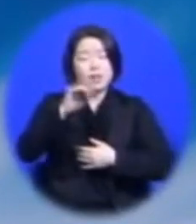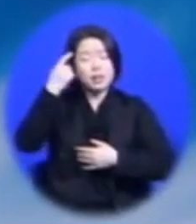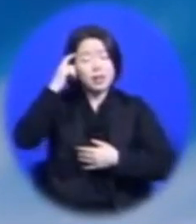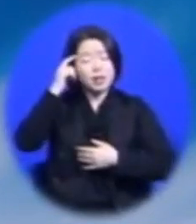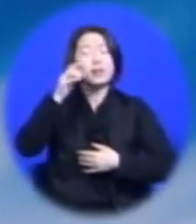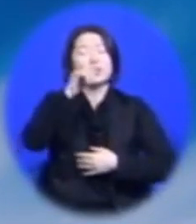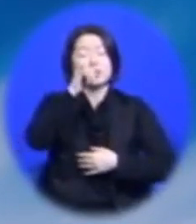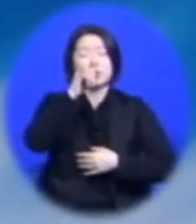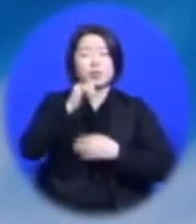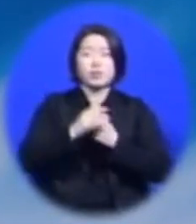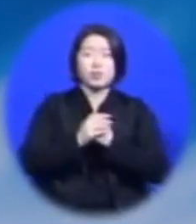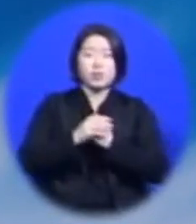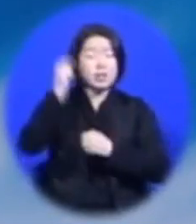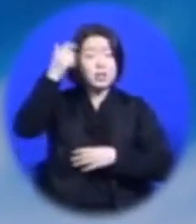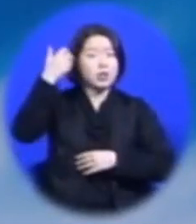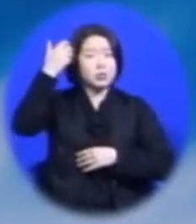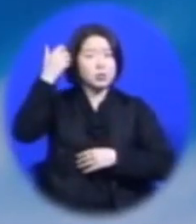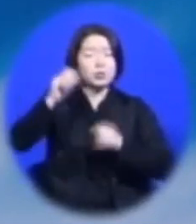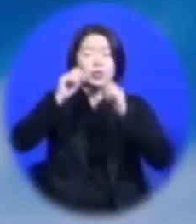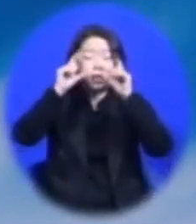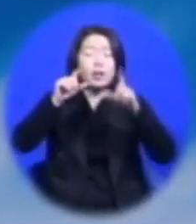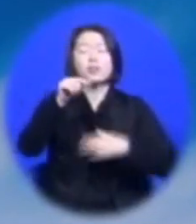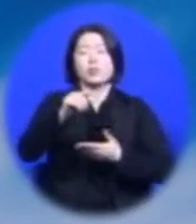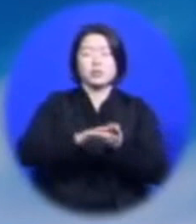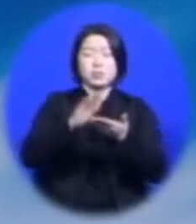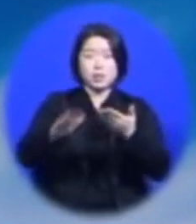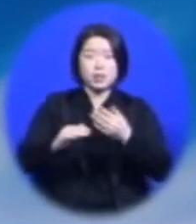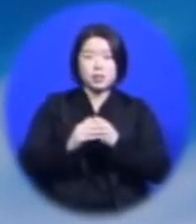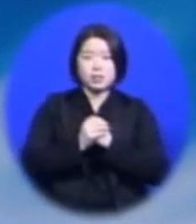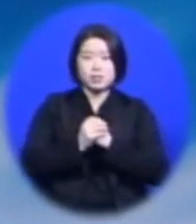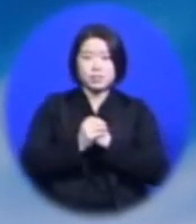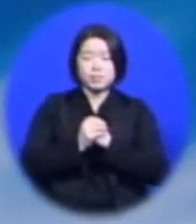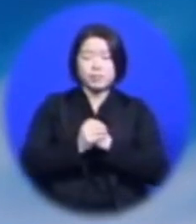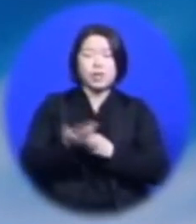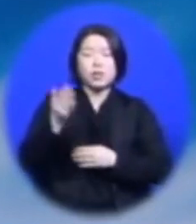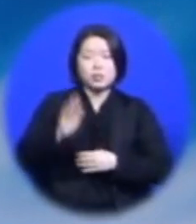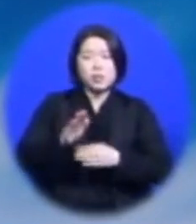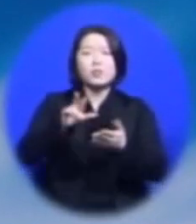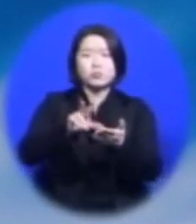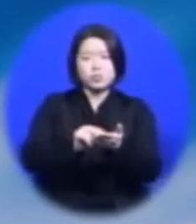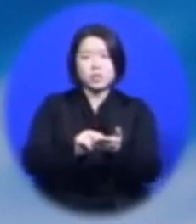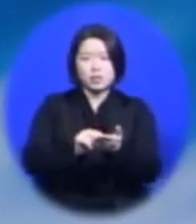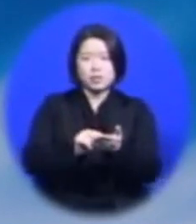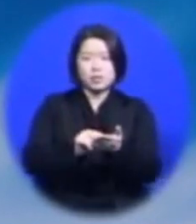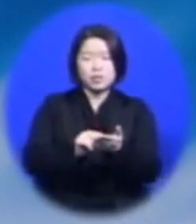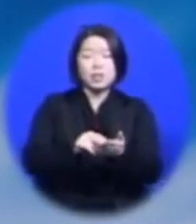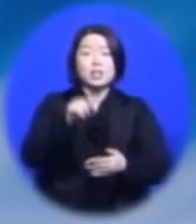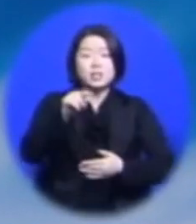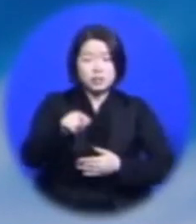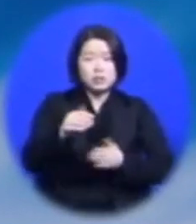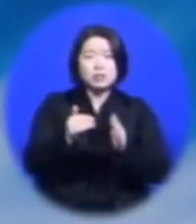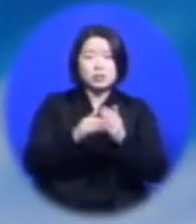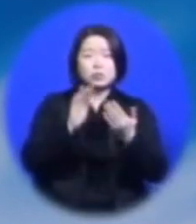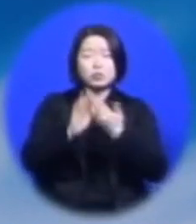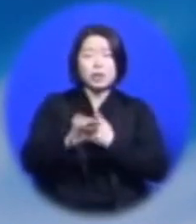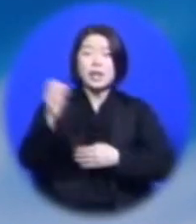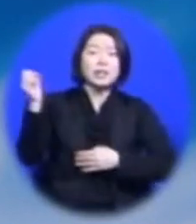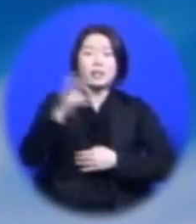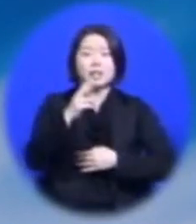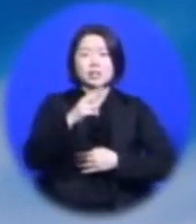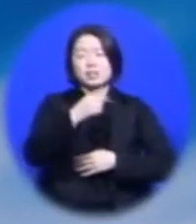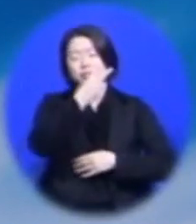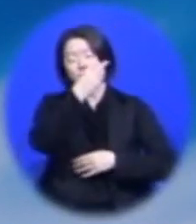옵니다. 영적으로 깨어나는 거죠. 근데 문제는 그리고 다시